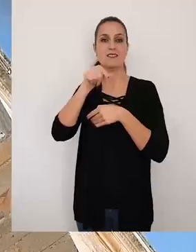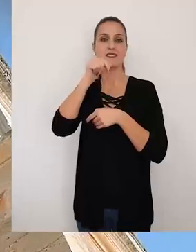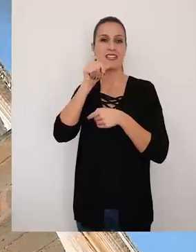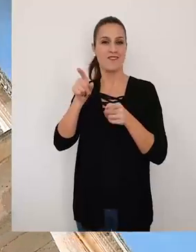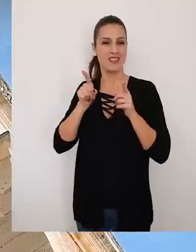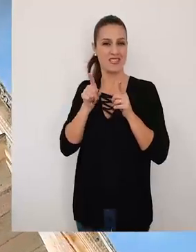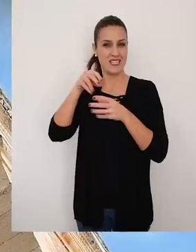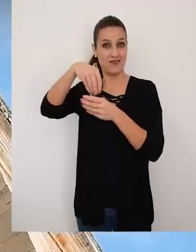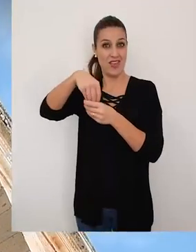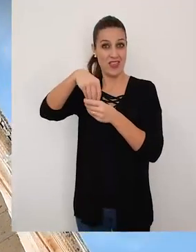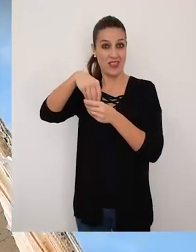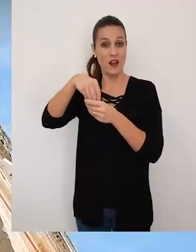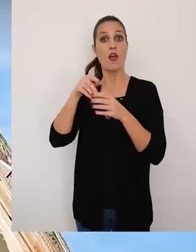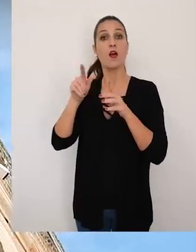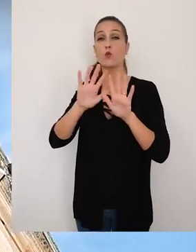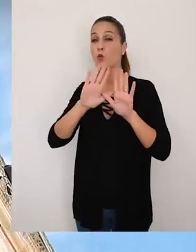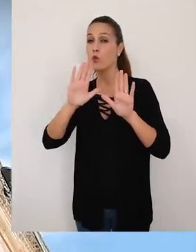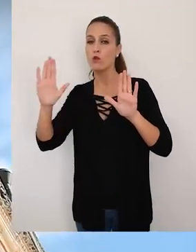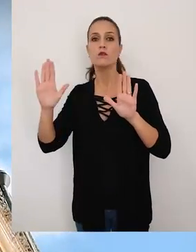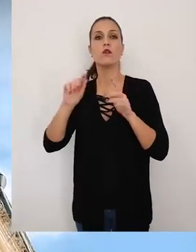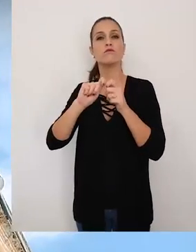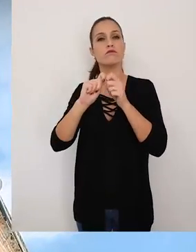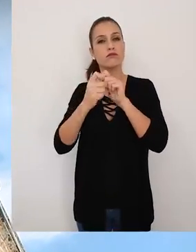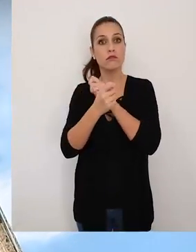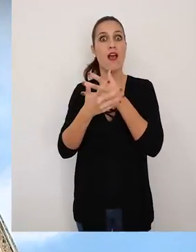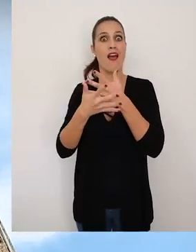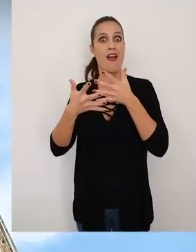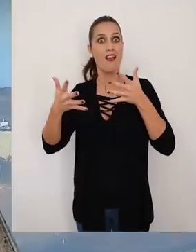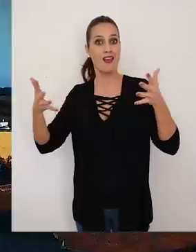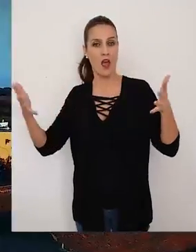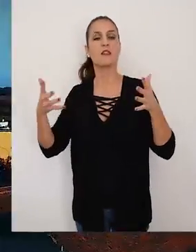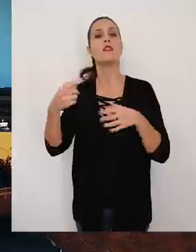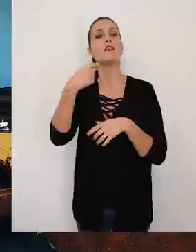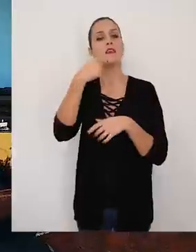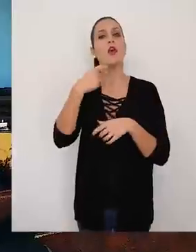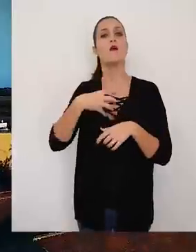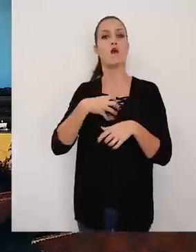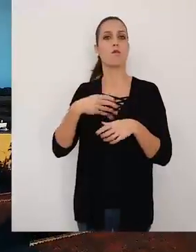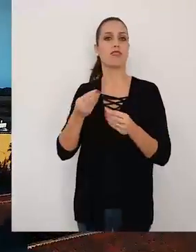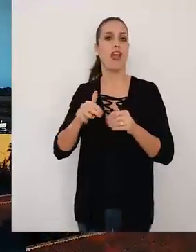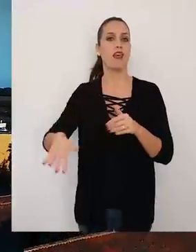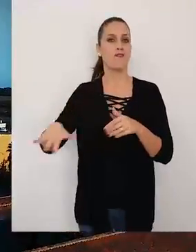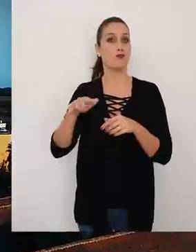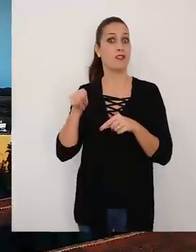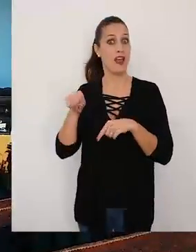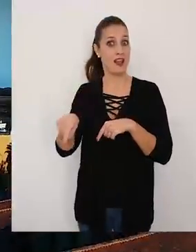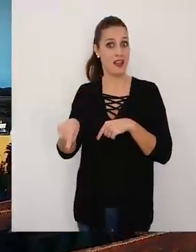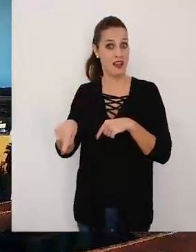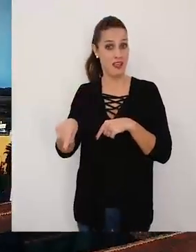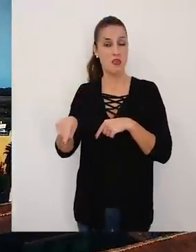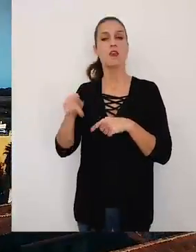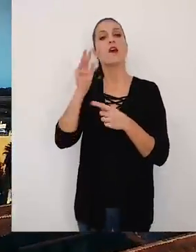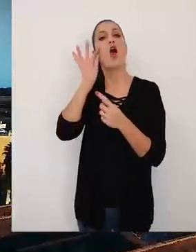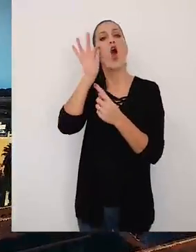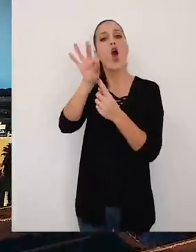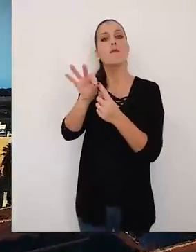La struttura venne ampliata e modificata nel corso dell'Evo moderno dai feudatari del luogo allo scopo di realizzare una comoda e